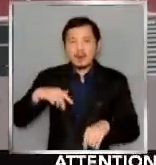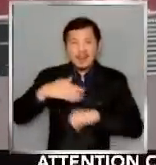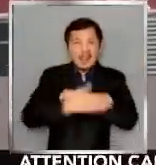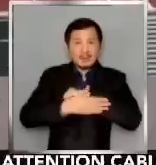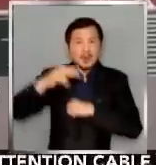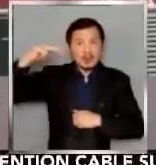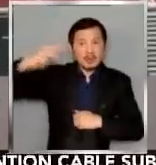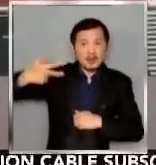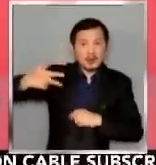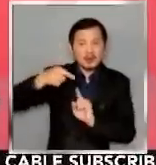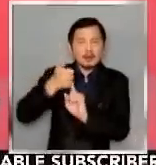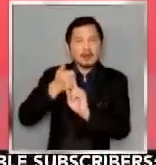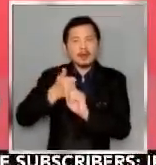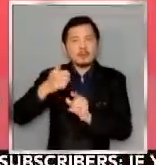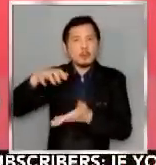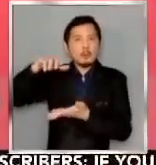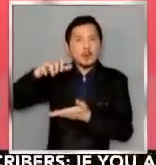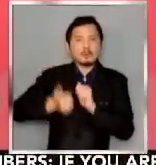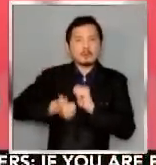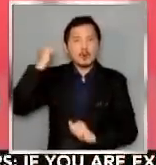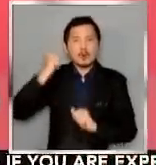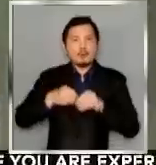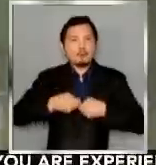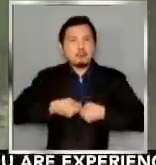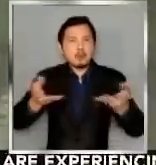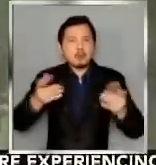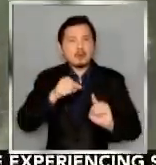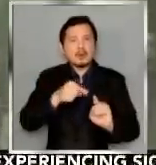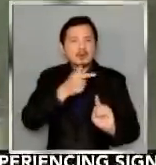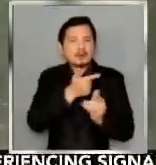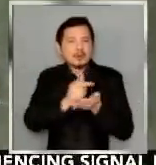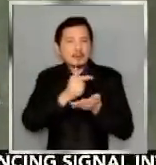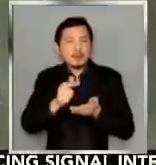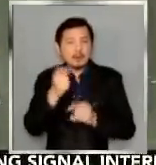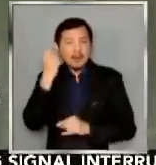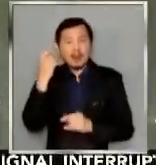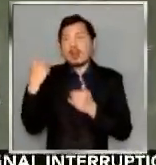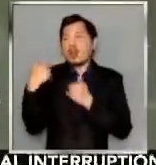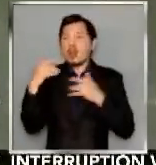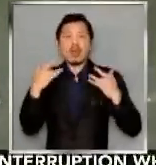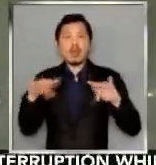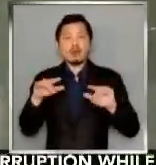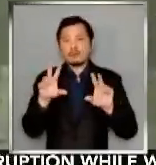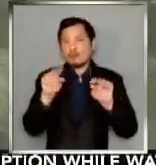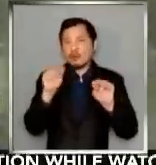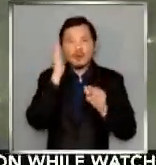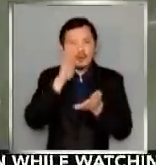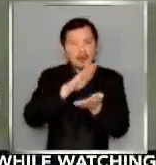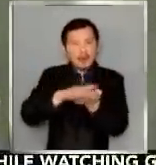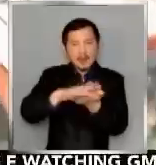that responsibility. We will clean up. Ang 2015 report on plastic pollution ng